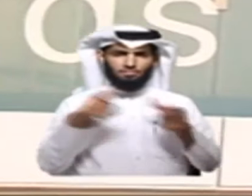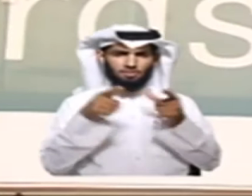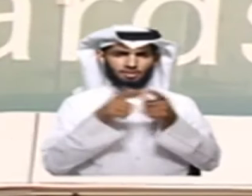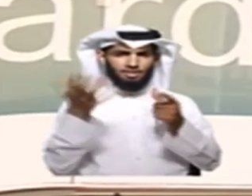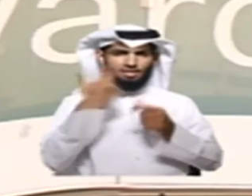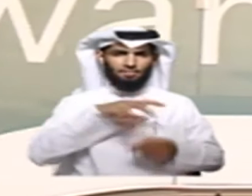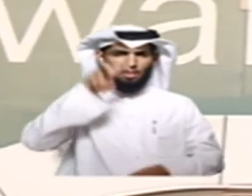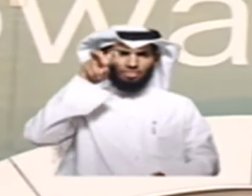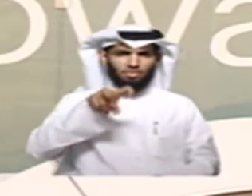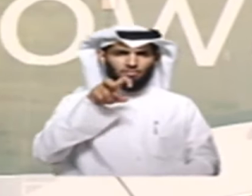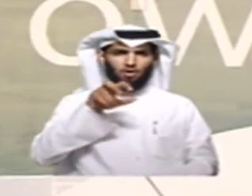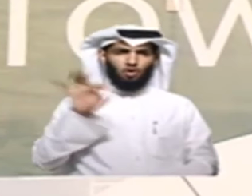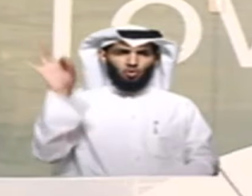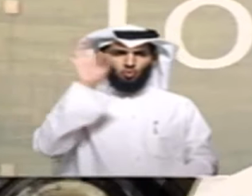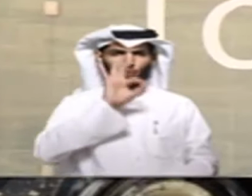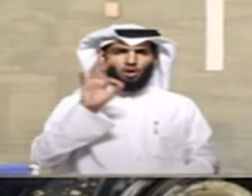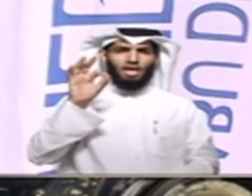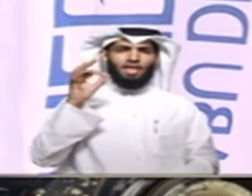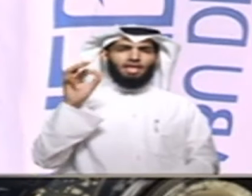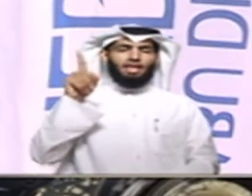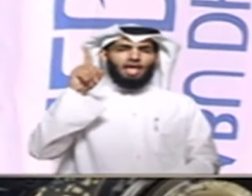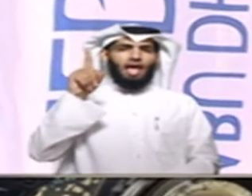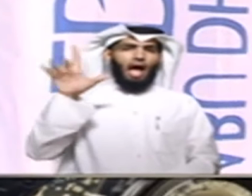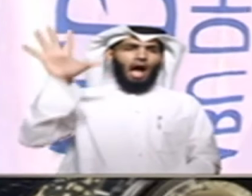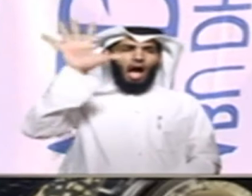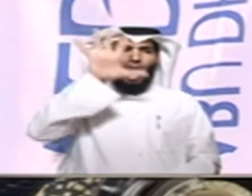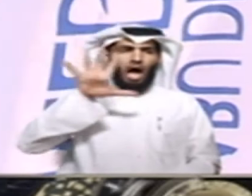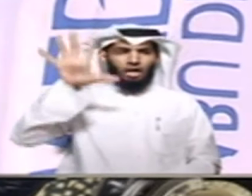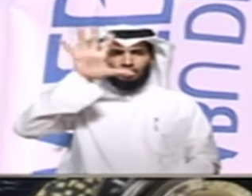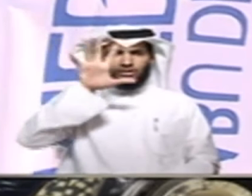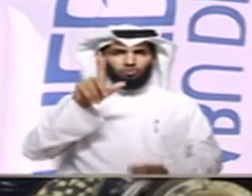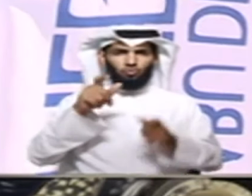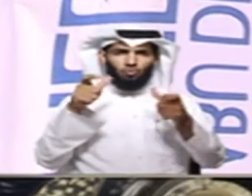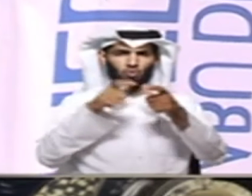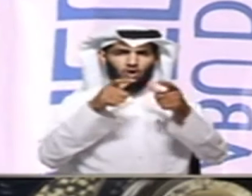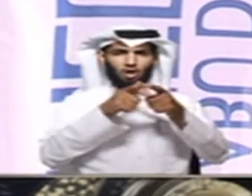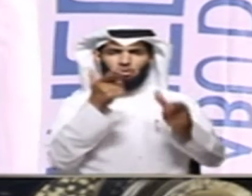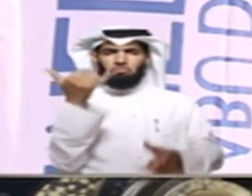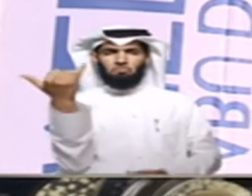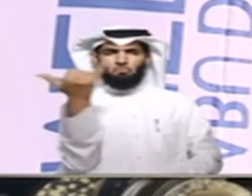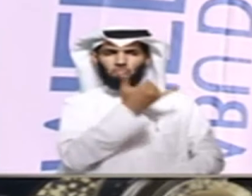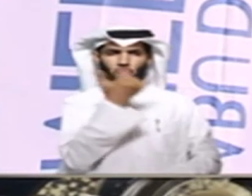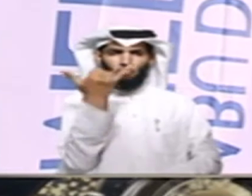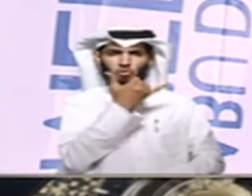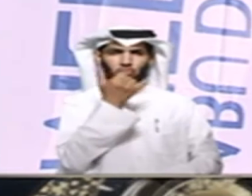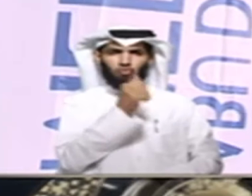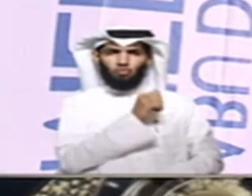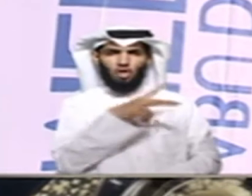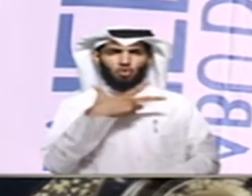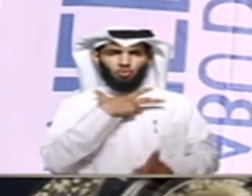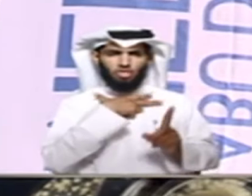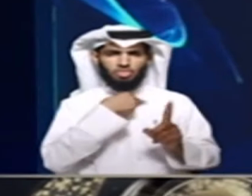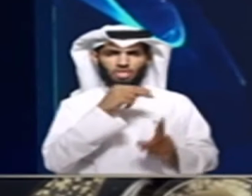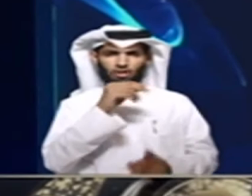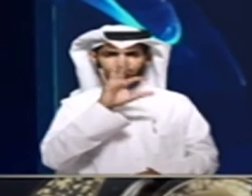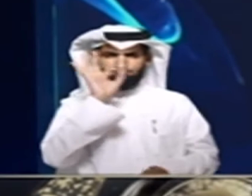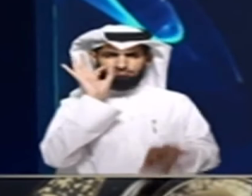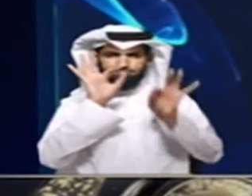للدائرة المستديرة الآسيوية أن الاجتماع يعد محطة مهمة لالتقاء وزراء الطاقة في الدول